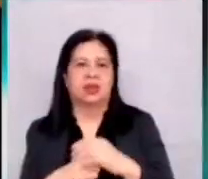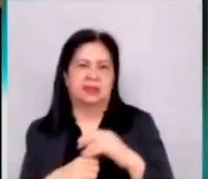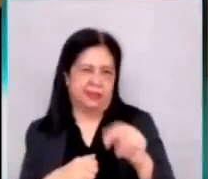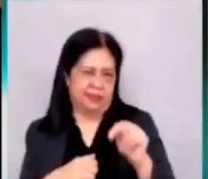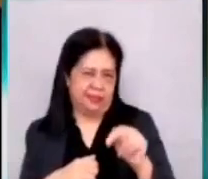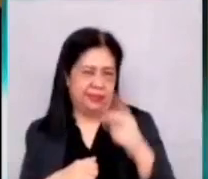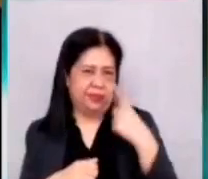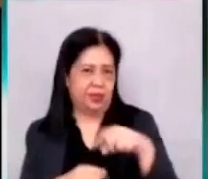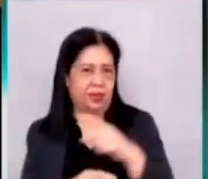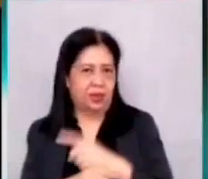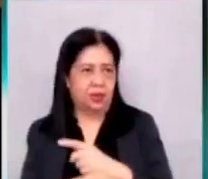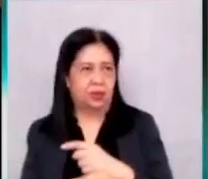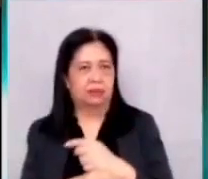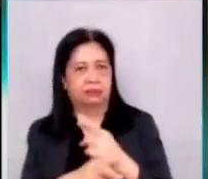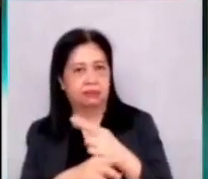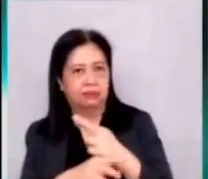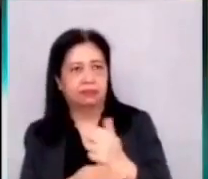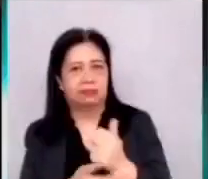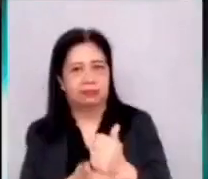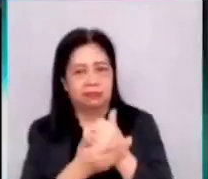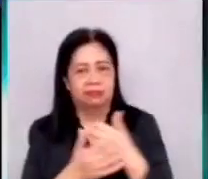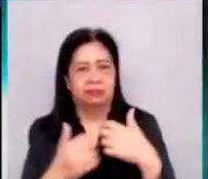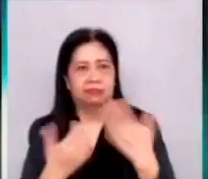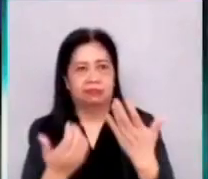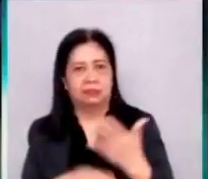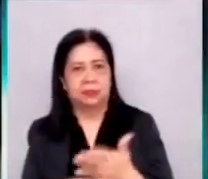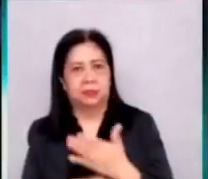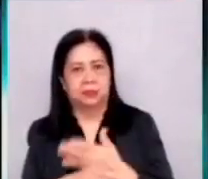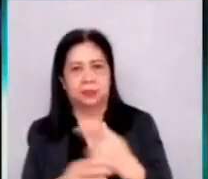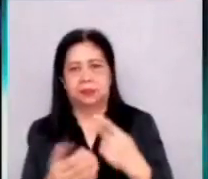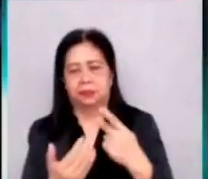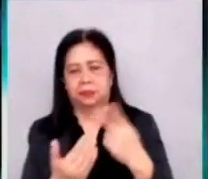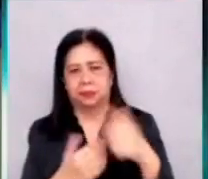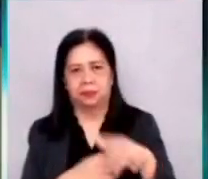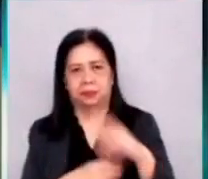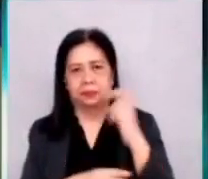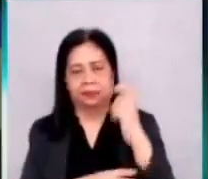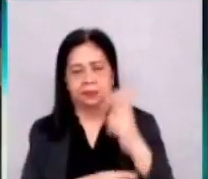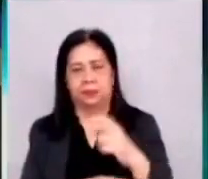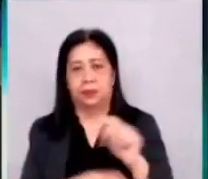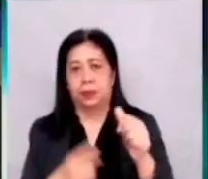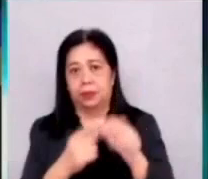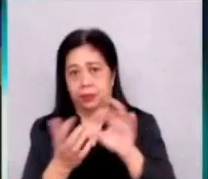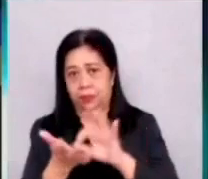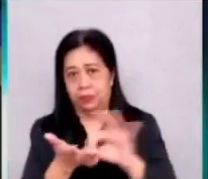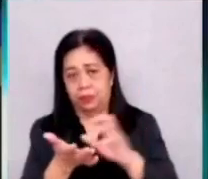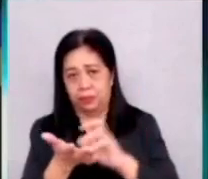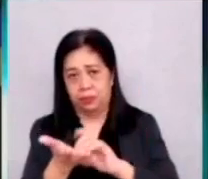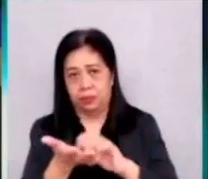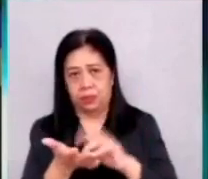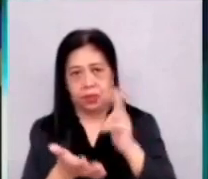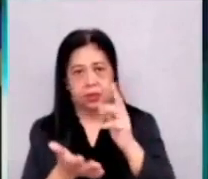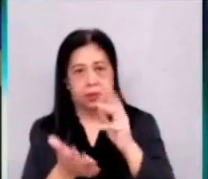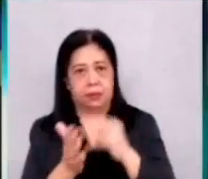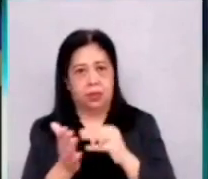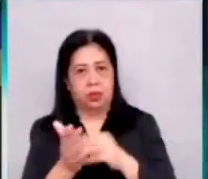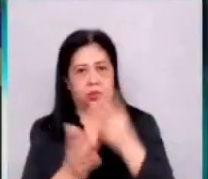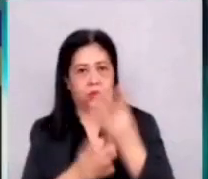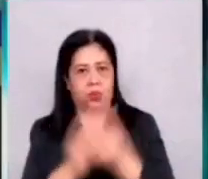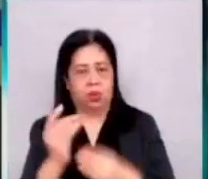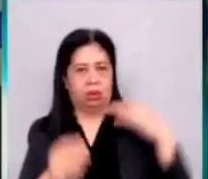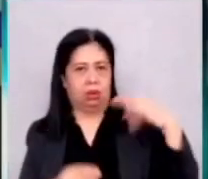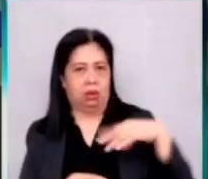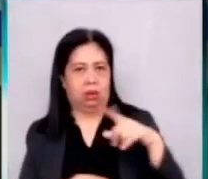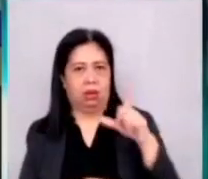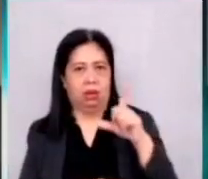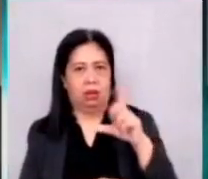mga rehabilitasyon or upgrading na projects. Sa paunang kwenta ng LRTA, nasa 30 million pesos ang nawalang kita ng LRT bunsod